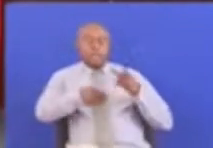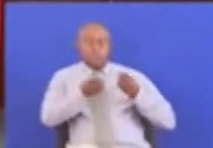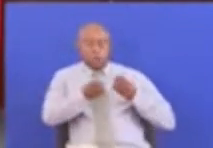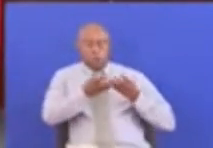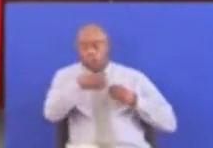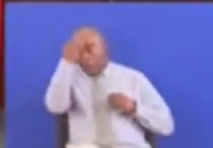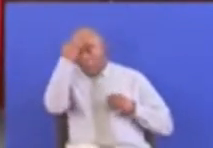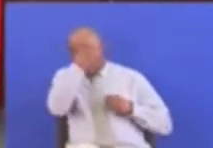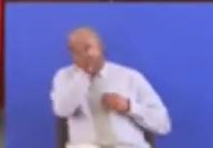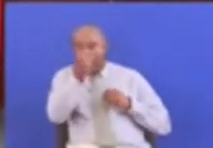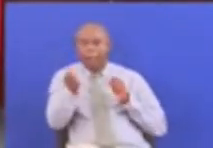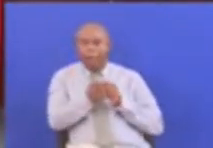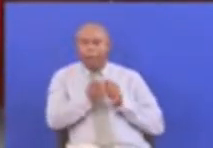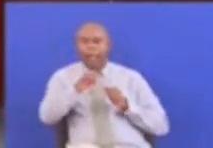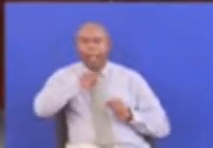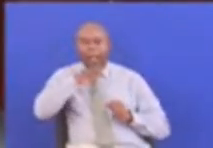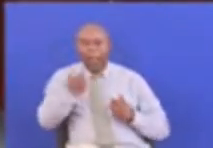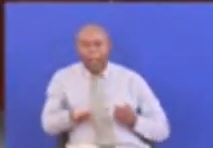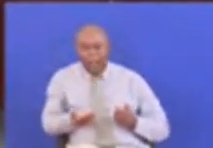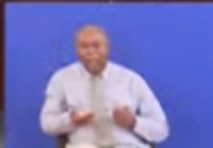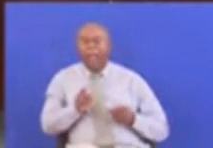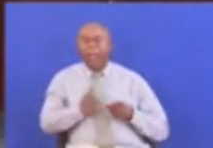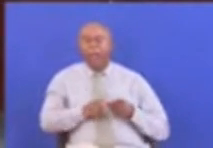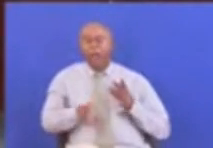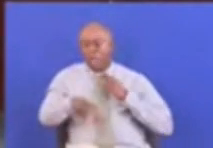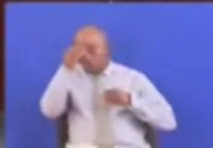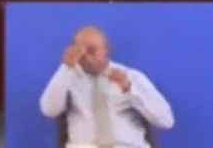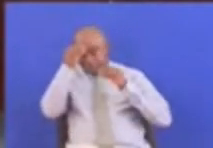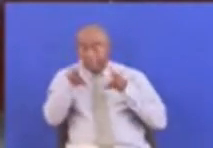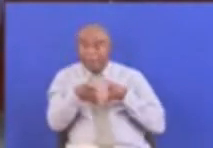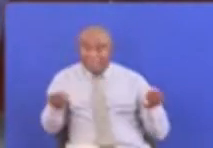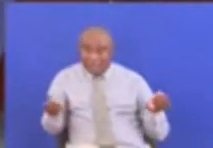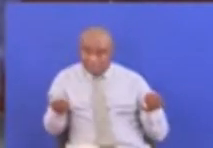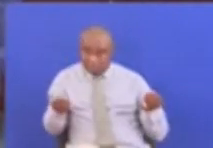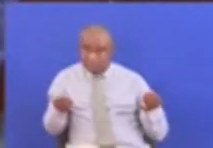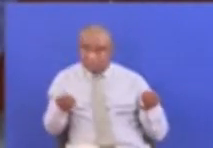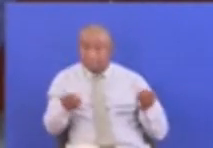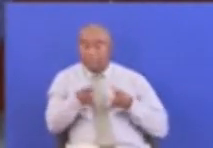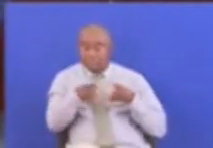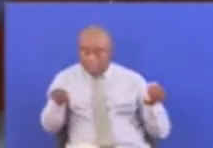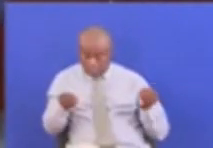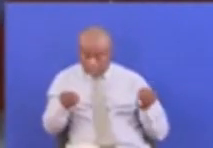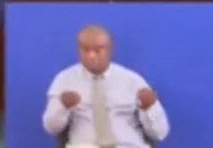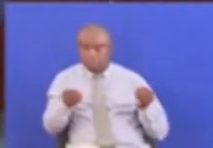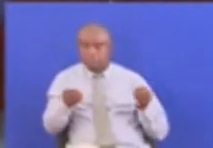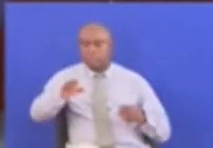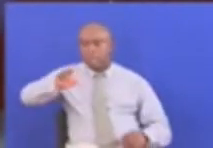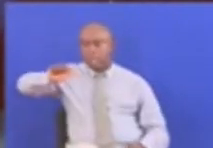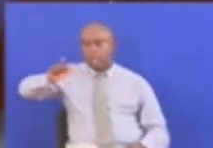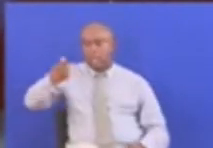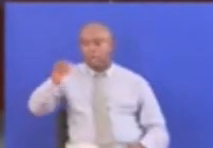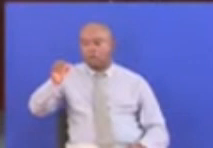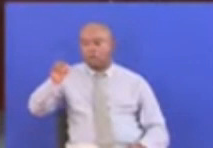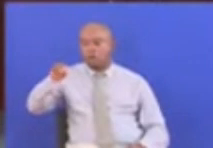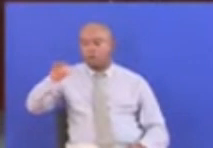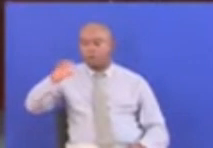na the atomic energy. Na Mheshimiwa Spika, kama ulivyosema kamati, mabadiliko haya